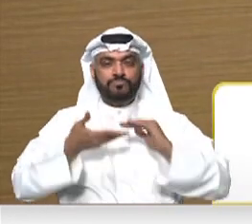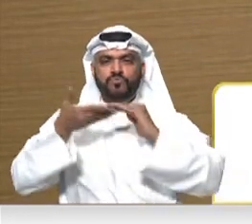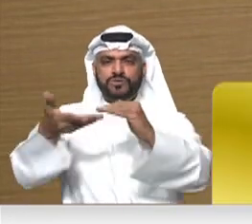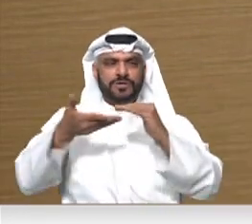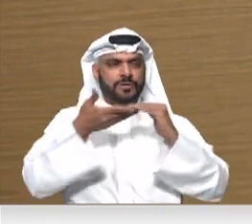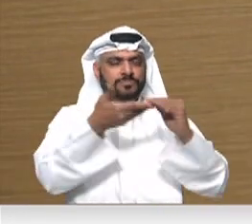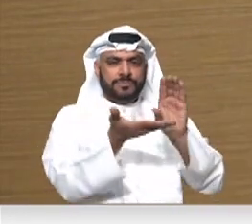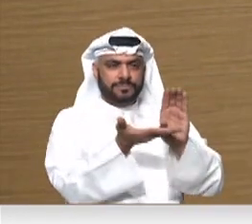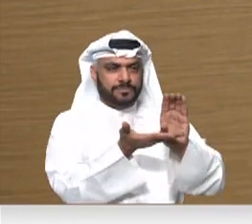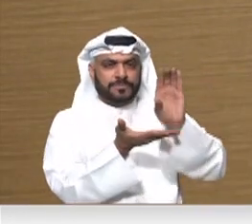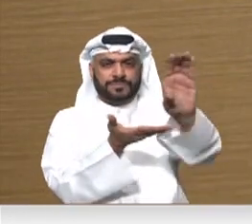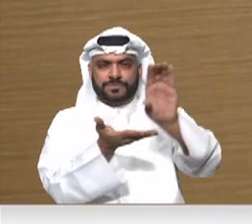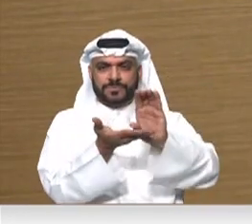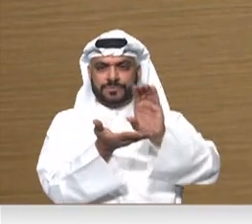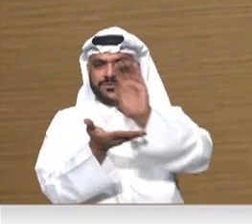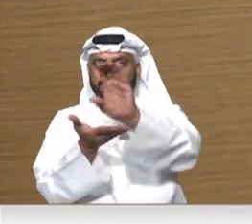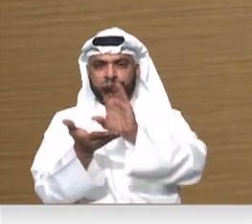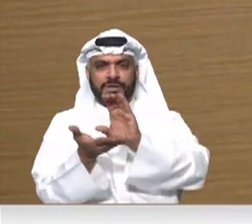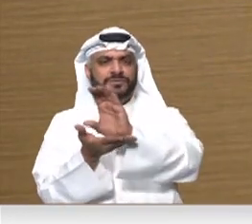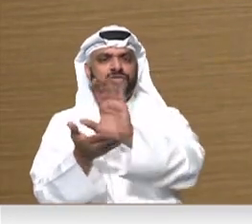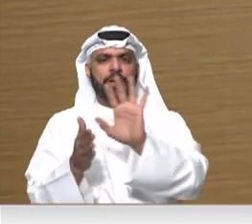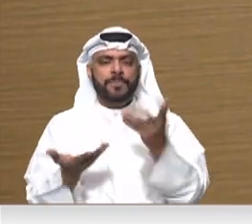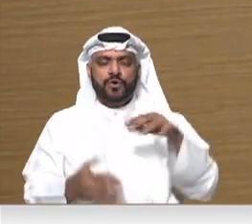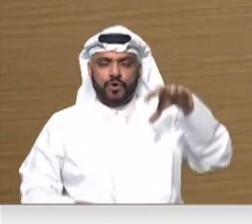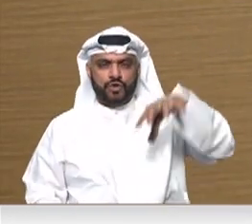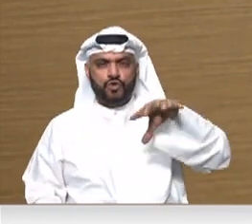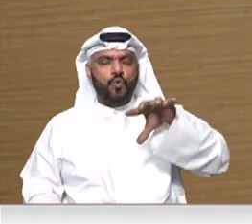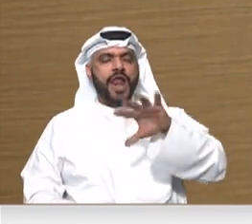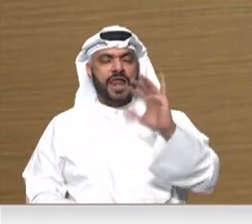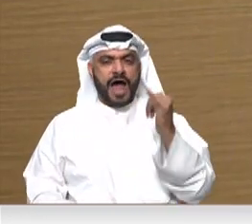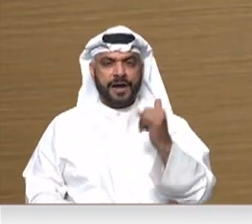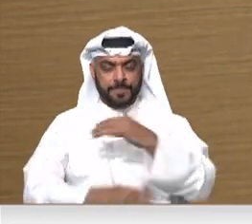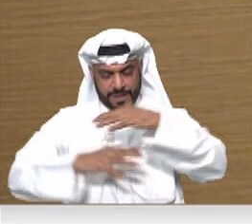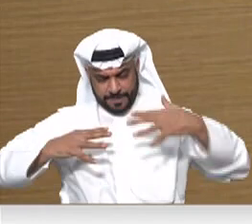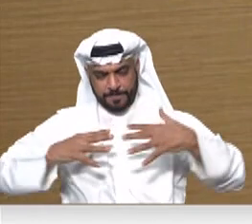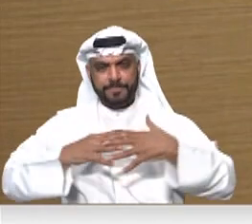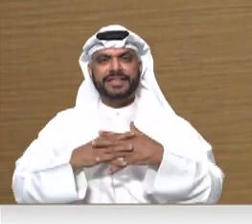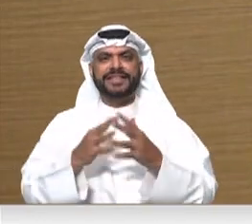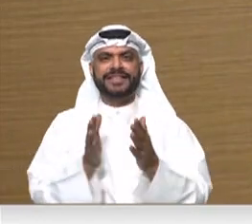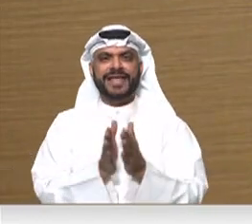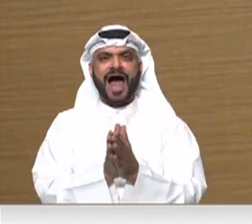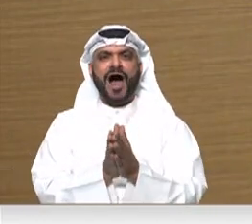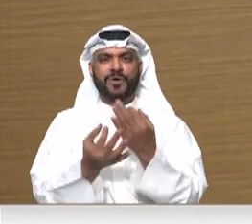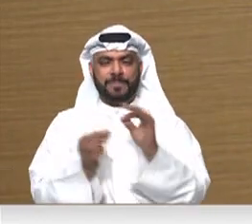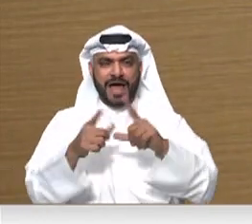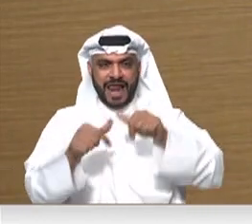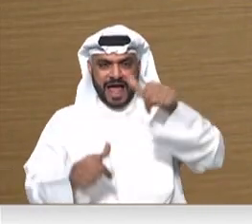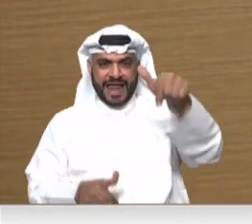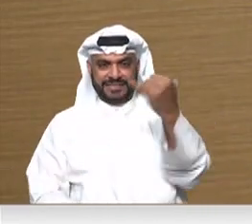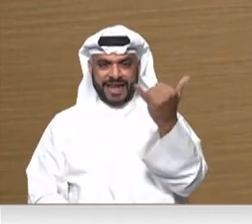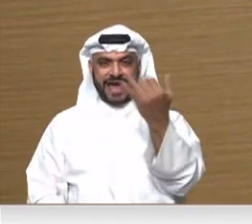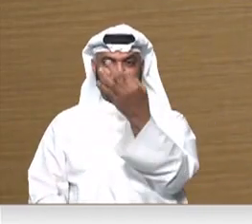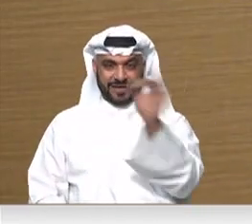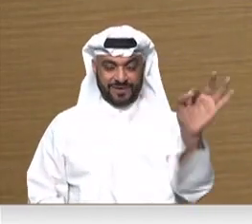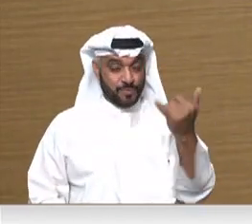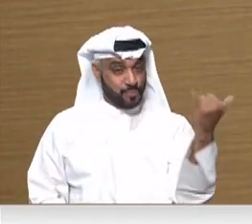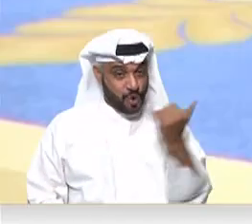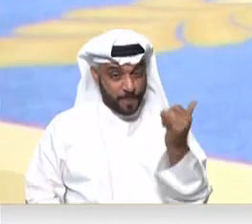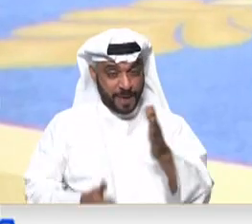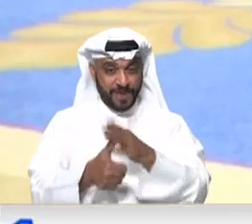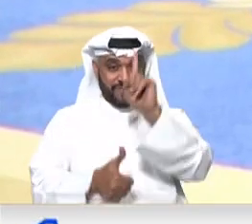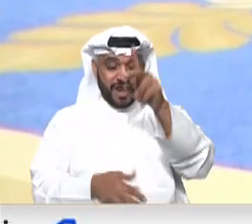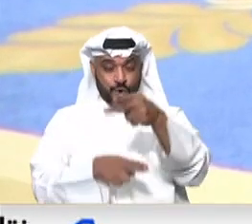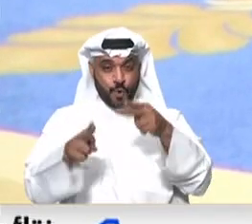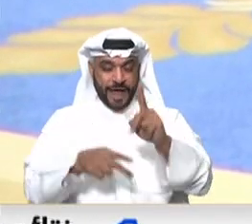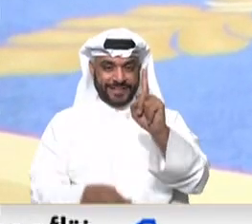بتمويل القطاع العام أو القطاعات الخاصة بالتعاون مع الصناديق اللي موجودة في مجلس التعاون الخليجي، ومن أهمها اللي موجودة في